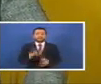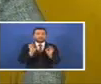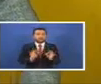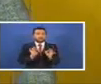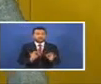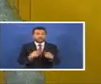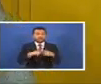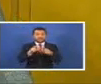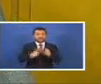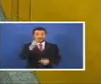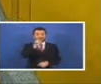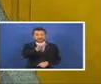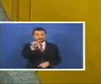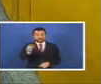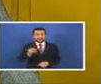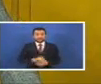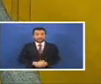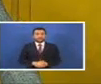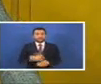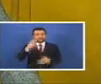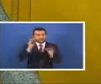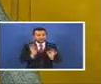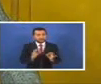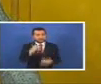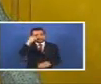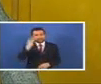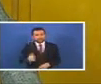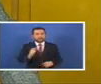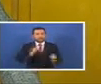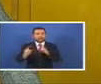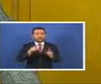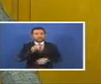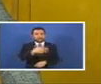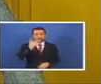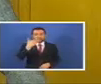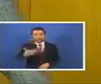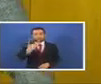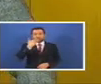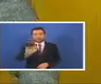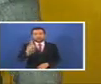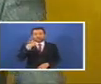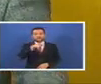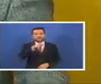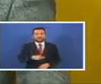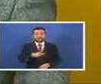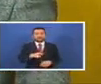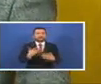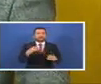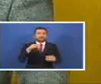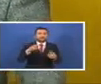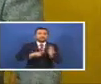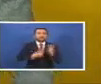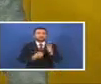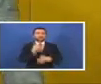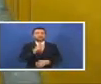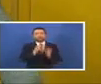özellikle eş başkanlarımızın ısrarla mahkemelerde dile getirdiği bir garabete işaret